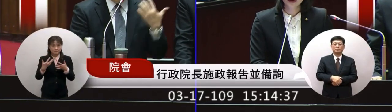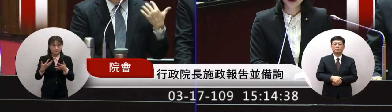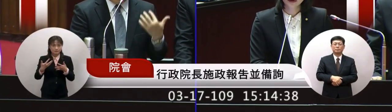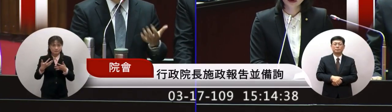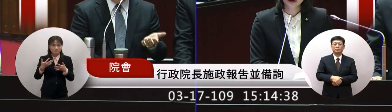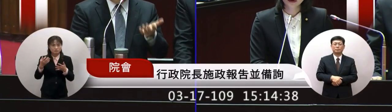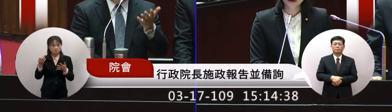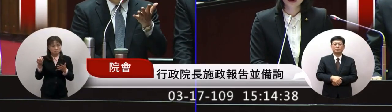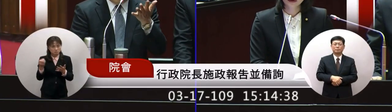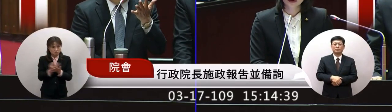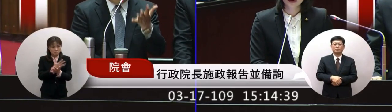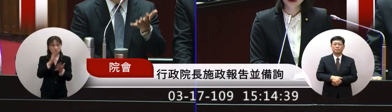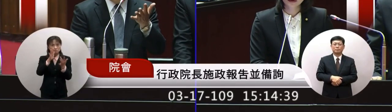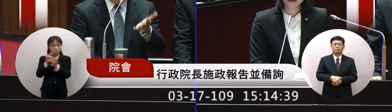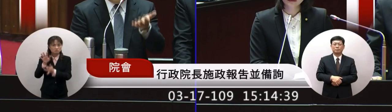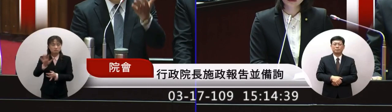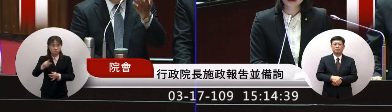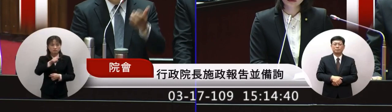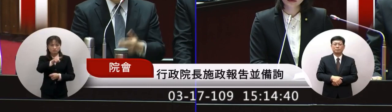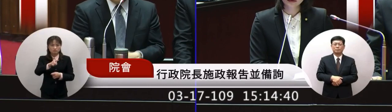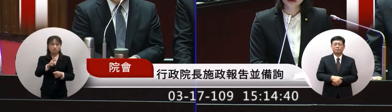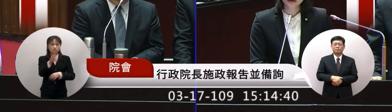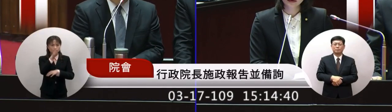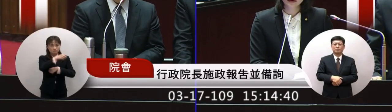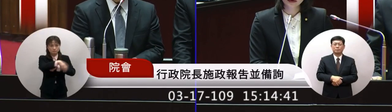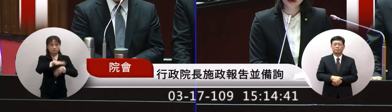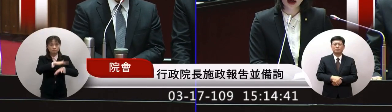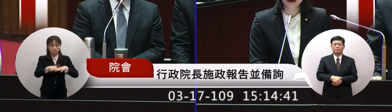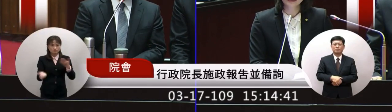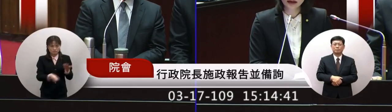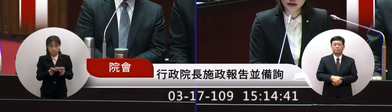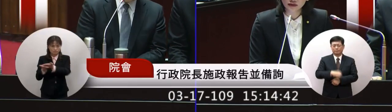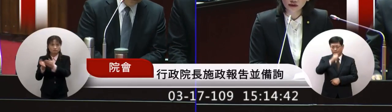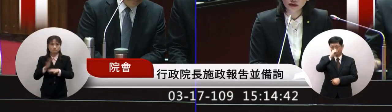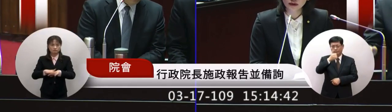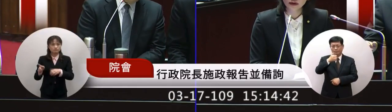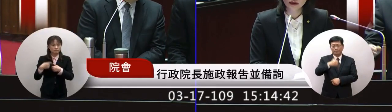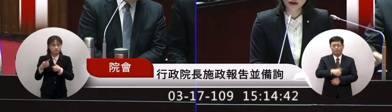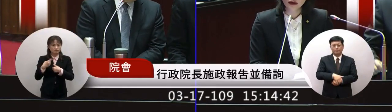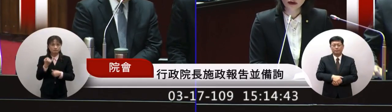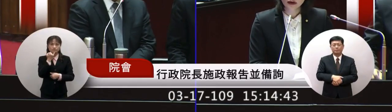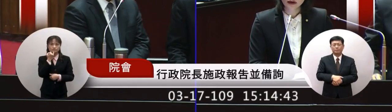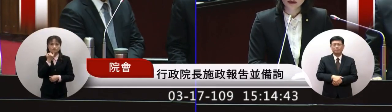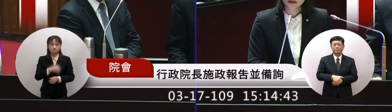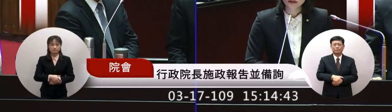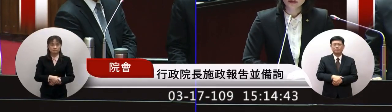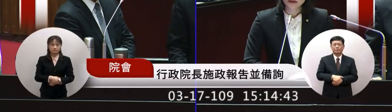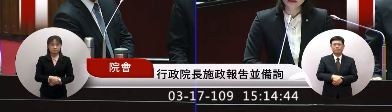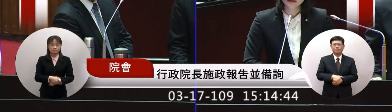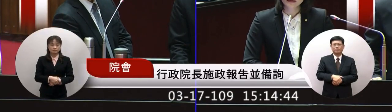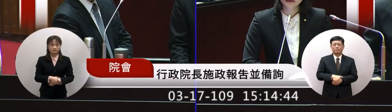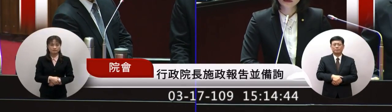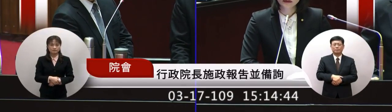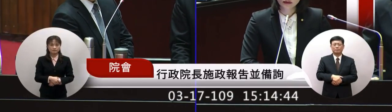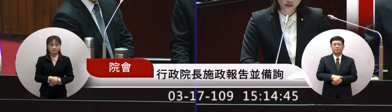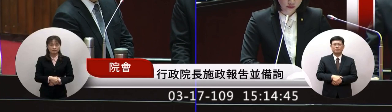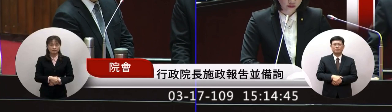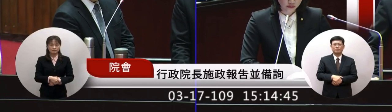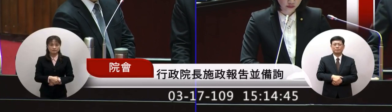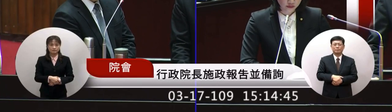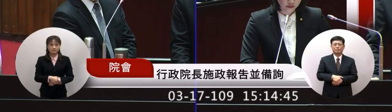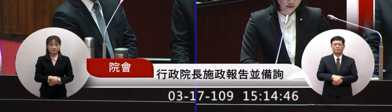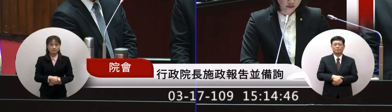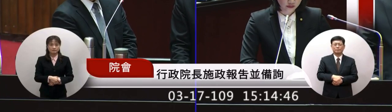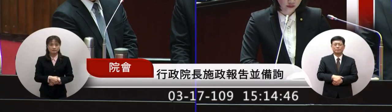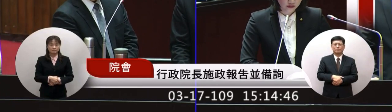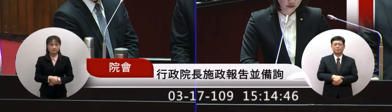方，相关部会会尽备书面啊，请指教。 好，谢谢。 委员补充，刚刚沈部长也提到嘛，我们有发